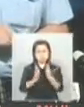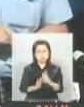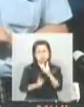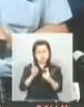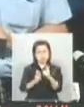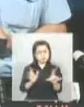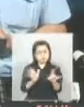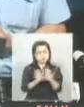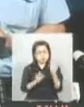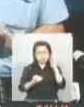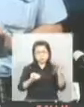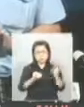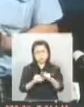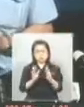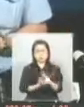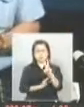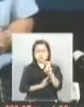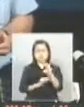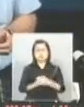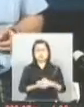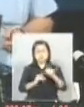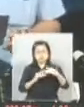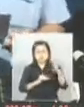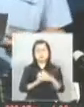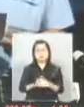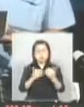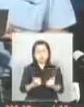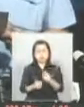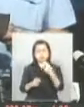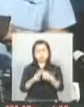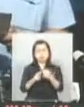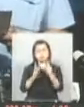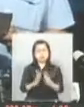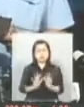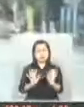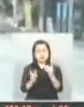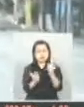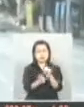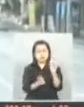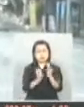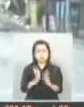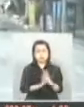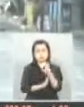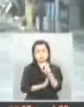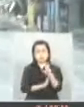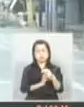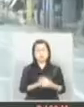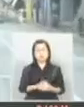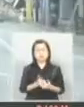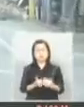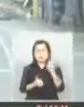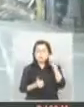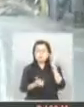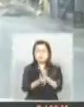ท้ายนั้นอาจจะสูงกว่า200 คนเนื่องจากตอนนี้ยังมีรายชื่อผู้สูญหายอีกราว200 รายชื่อแต่เจ้าหน้าที่เชื่อว่